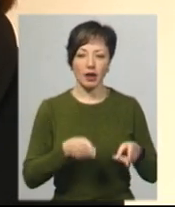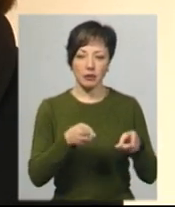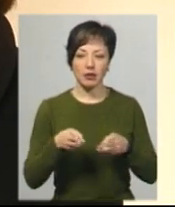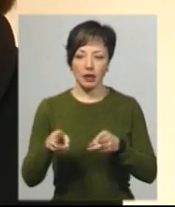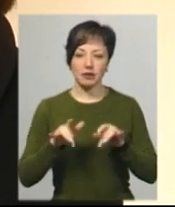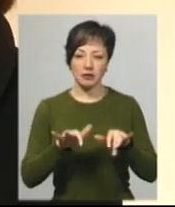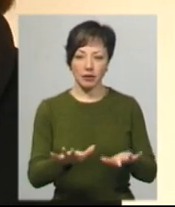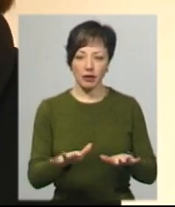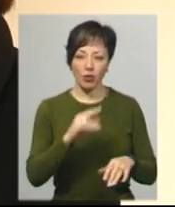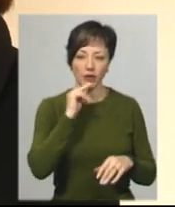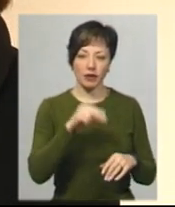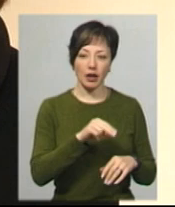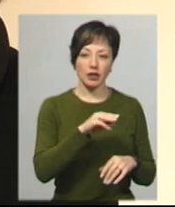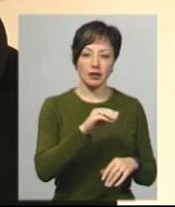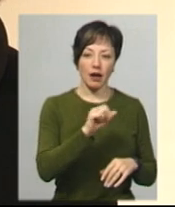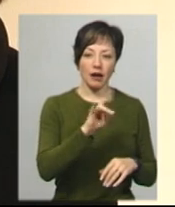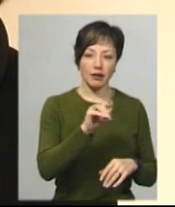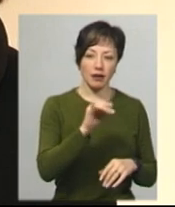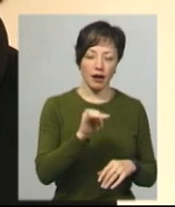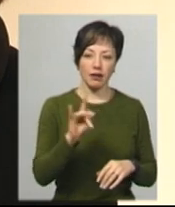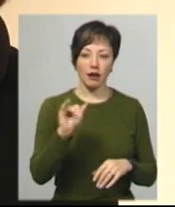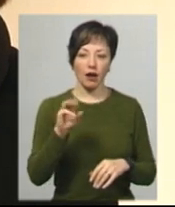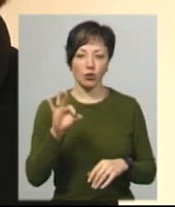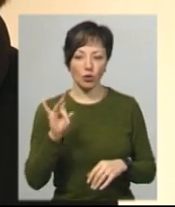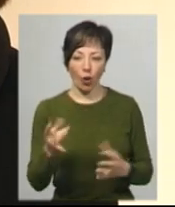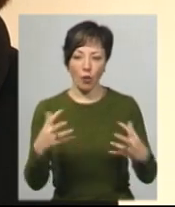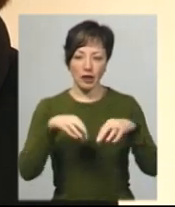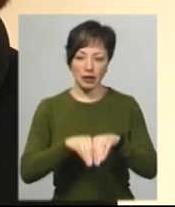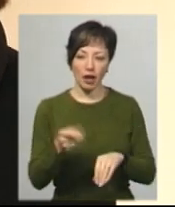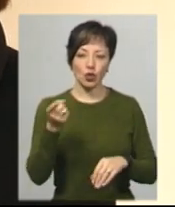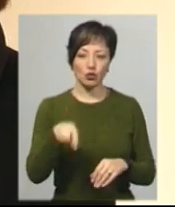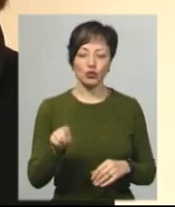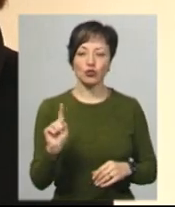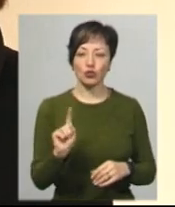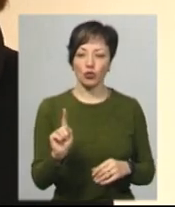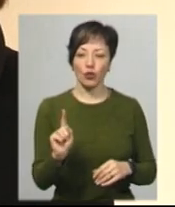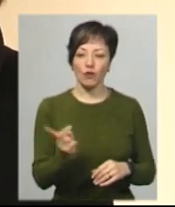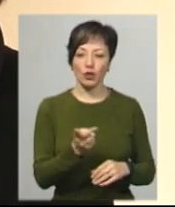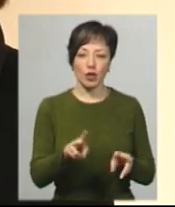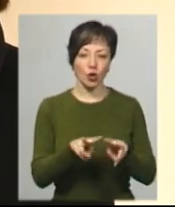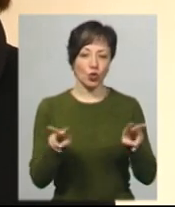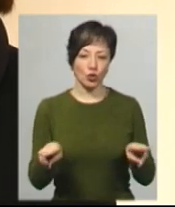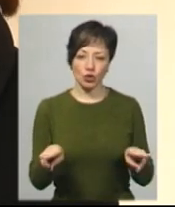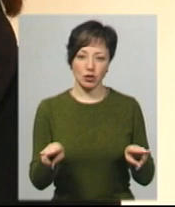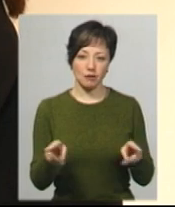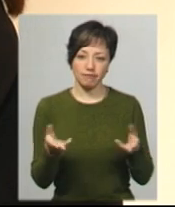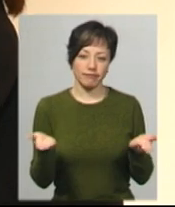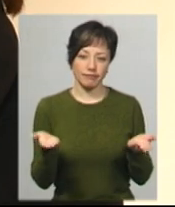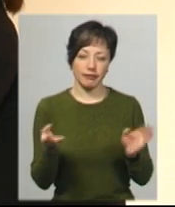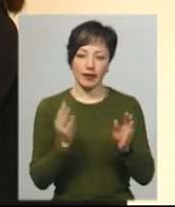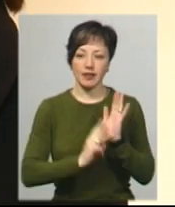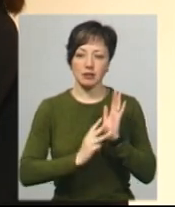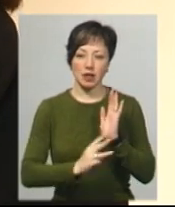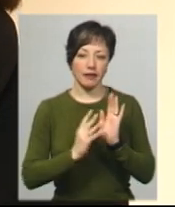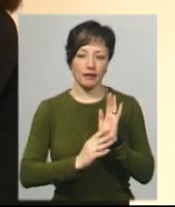обвинуваченню Тарадая і по обвинуваченню Крайтера. Об'єднала саме тому, що вони тотожні на там